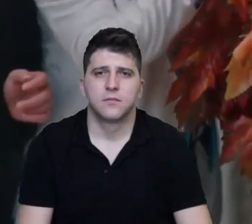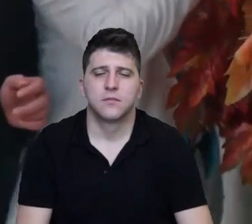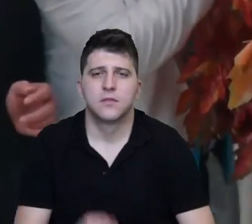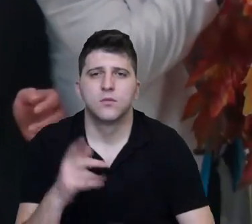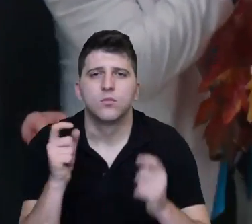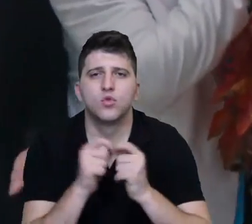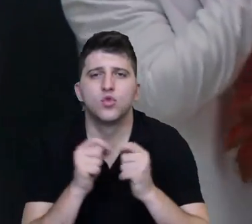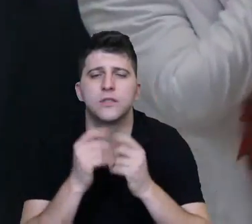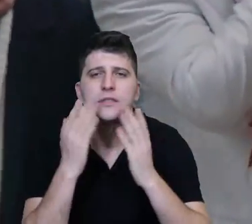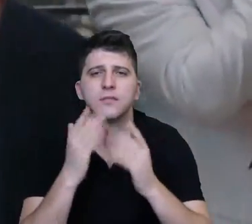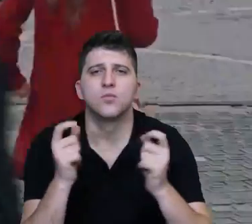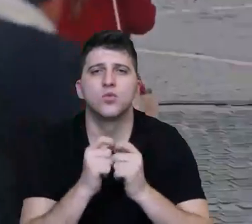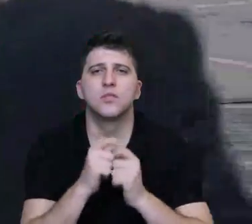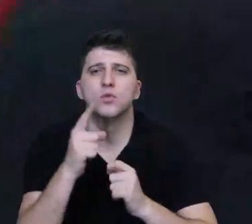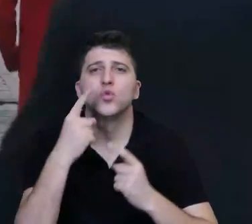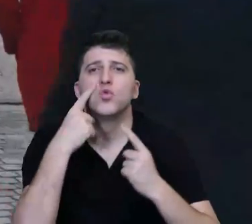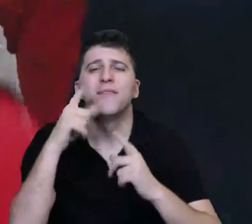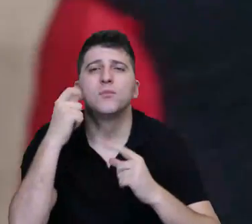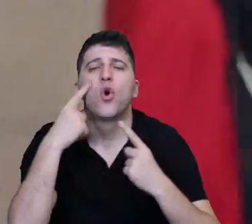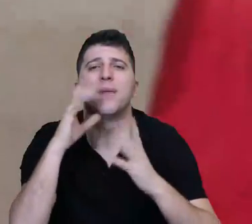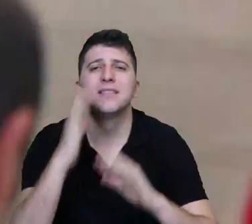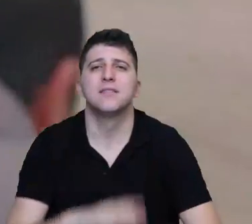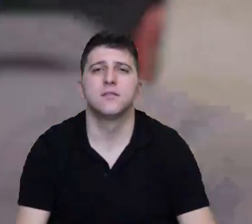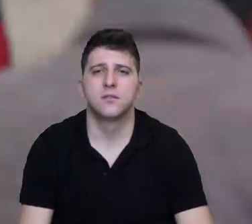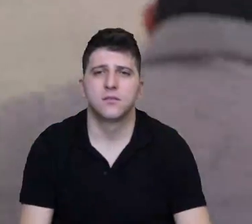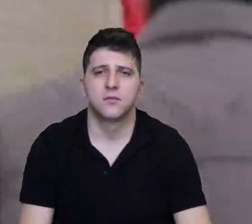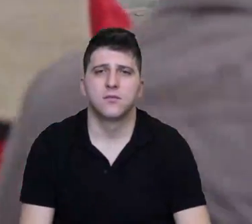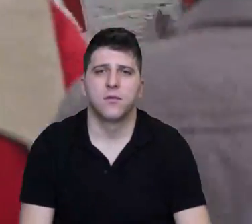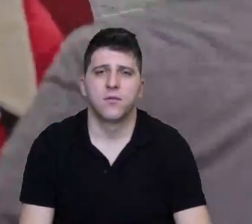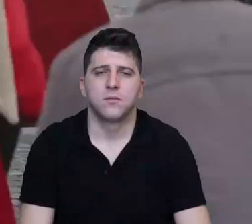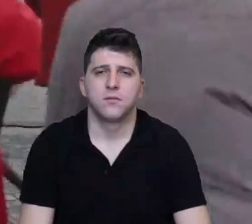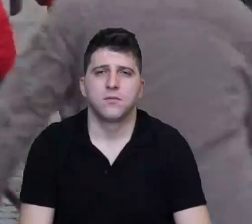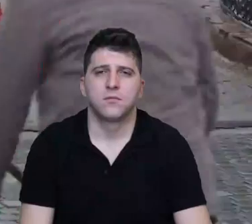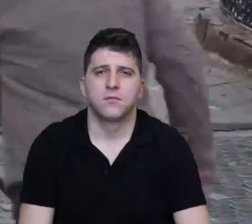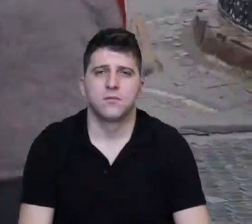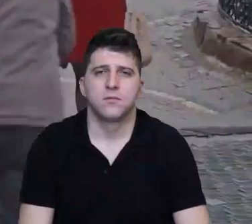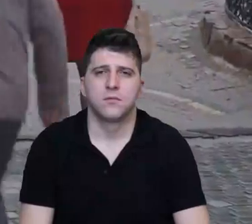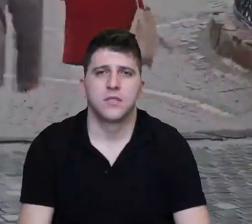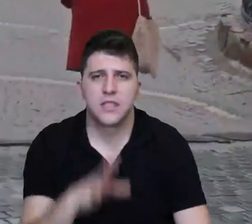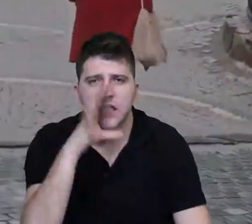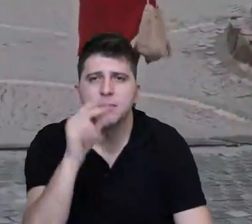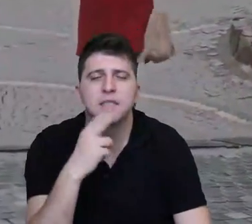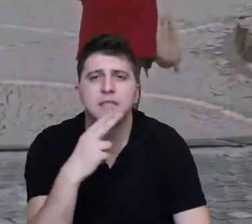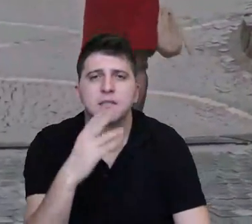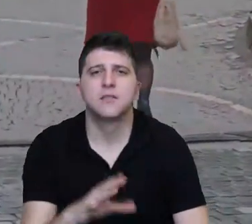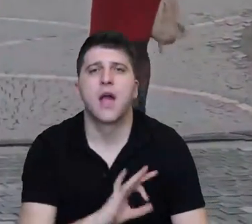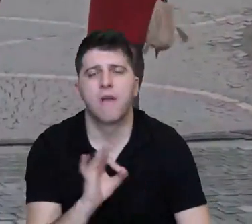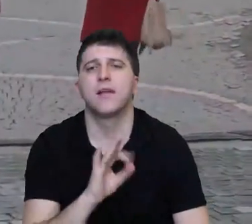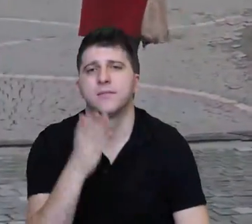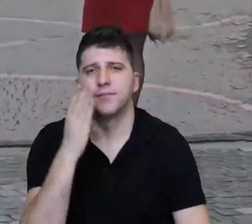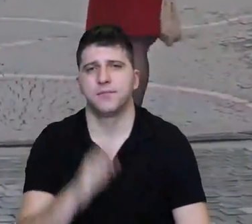Lan Burcu, Burcu pis. Filmciler görmesin lan. Burcu'yu geçip filmcilerin yanına koştu. Kim bu kız? Evet,